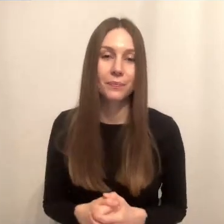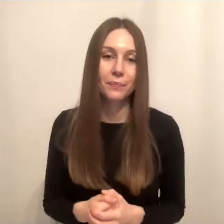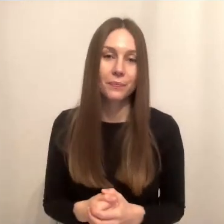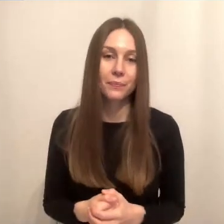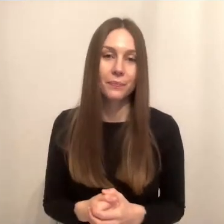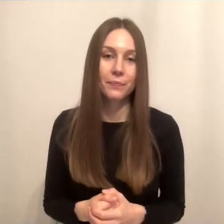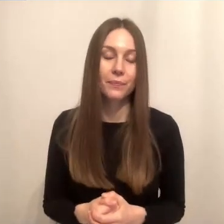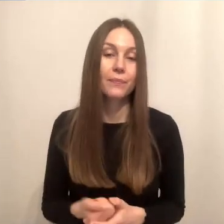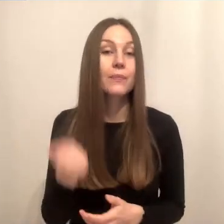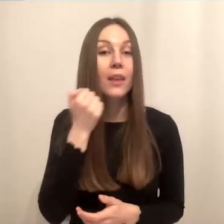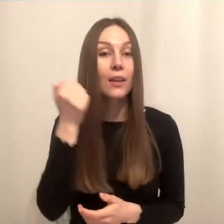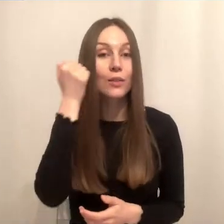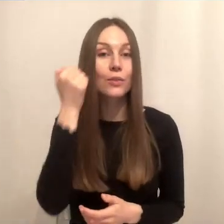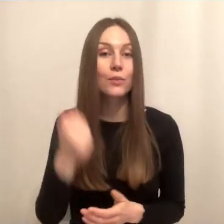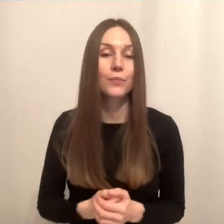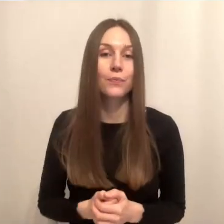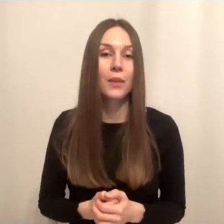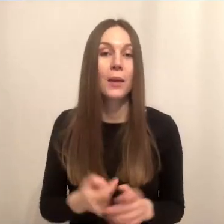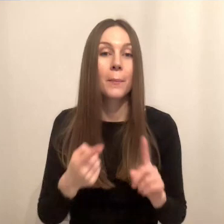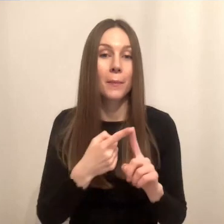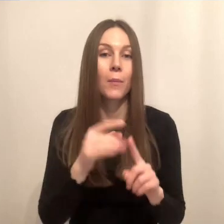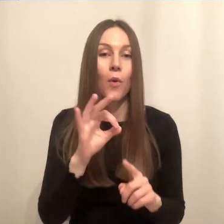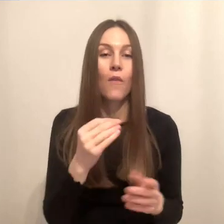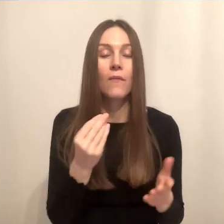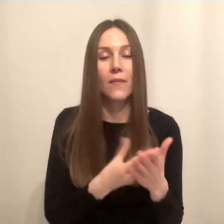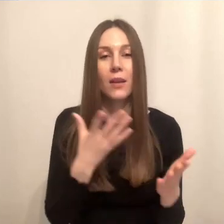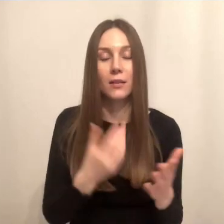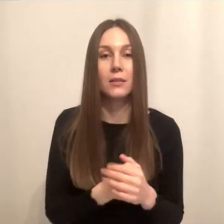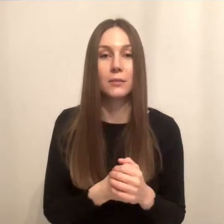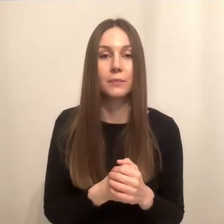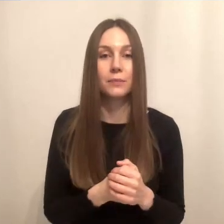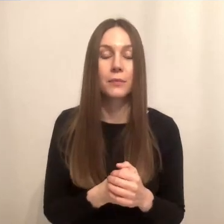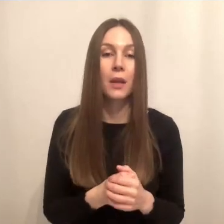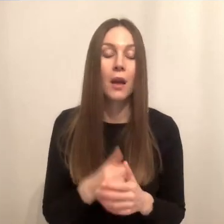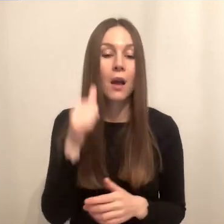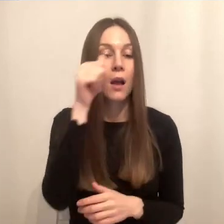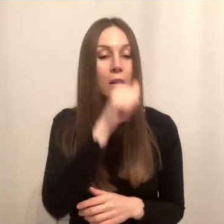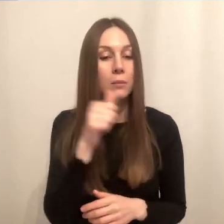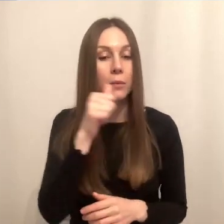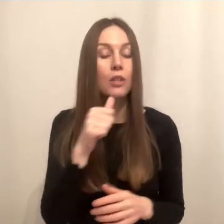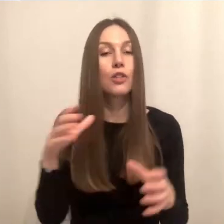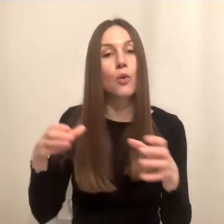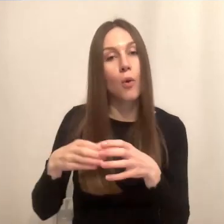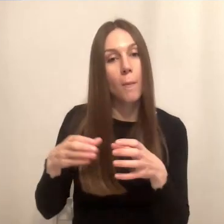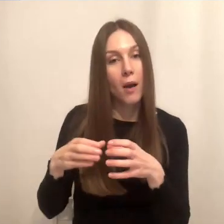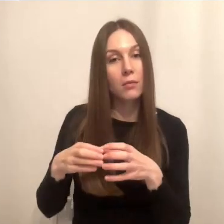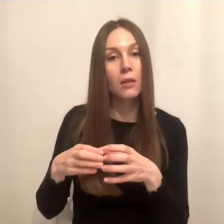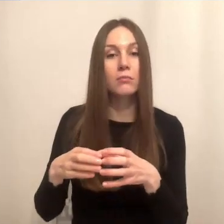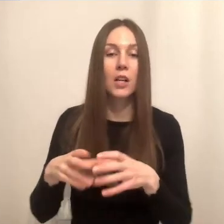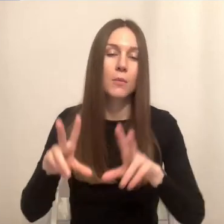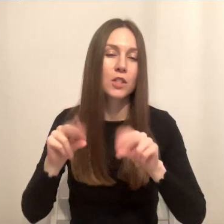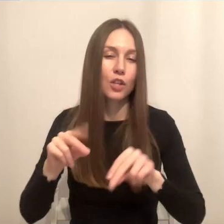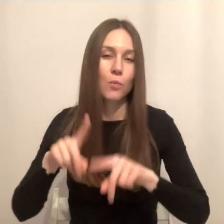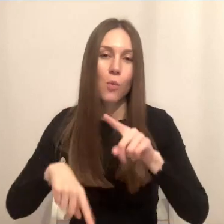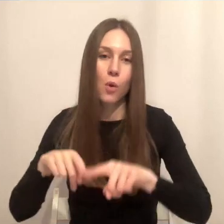Ačiū. Na, pirmiausia, vertybiškai. Mes visada ir asmeniškai, ir su komanda dirbame ir vykdome sąžiningą politiką.